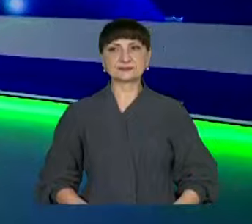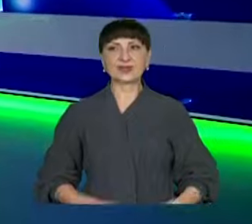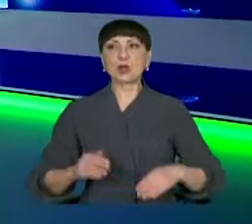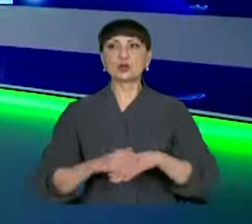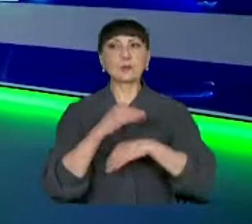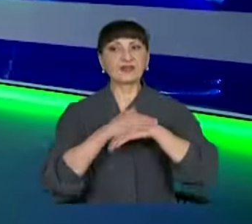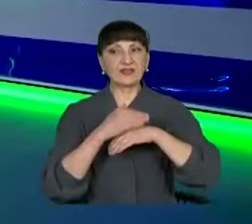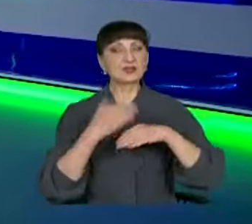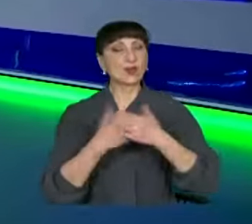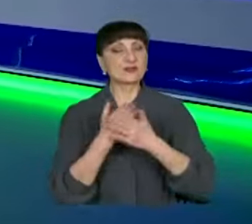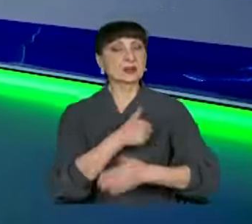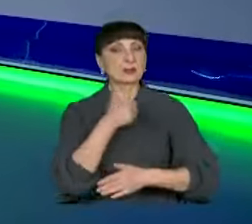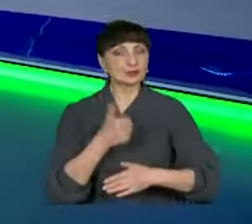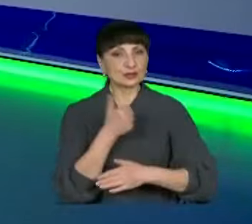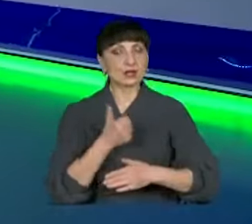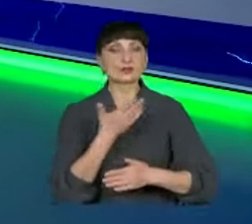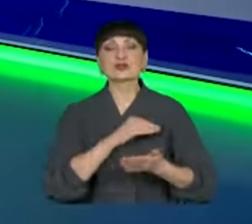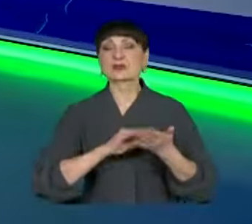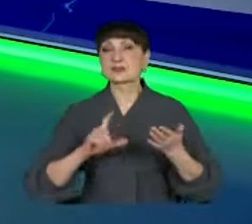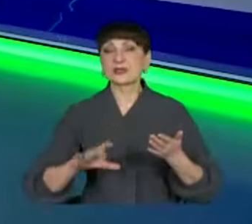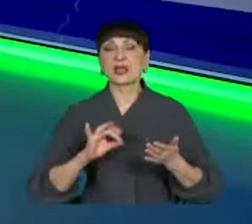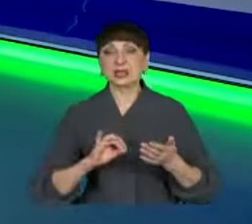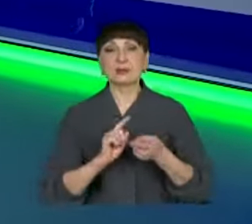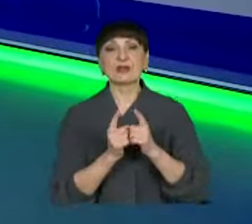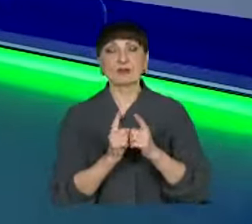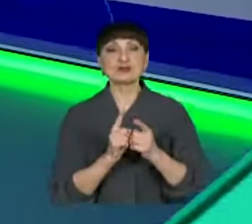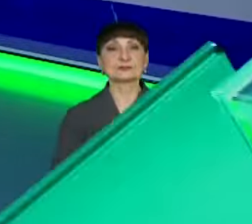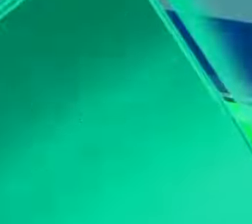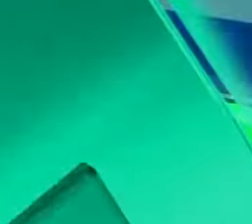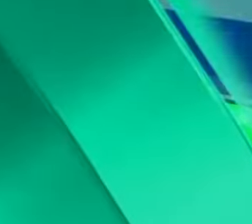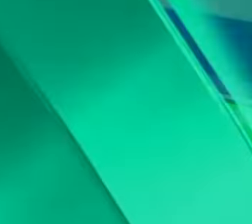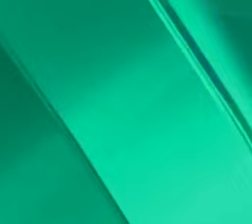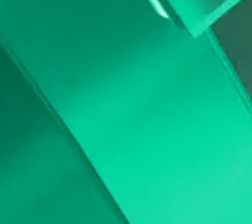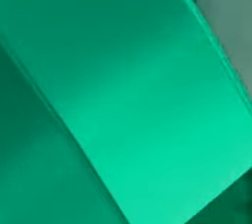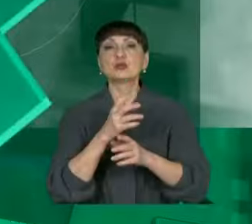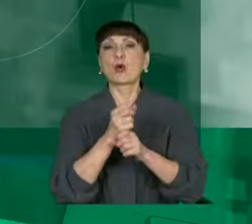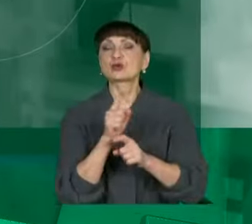Добрый вечер. С новостями к этому часу Алия Битова. Коротко о главных событиях дня.